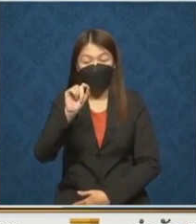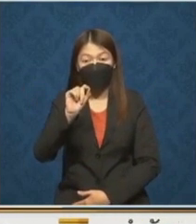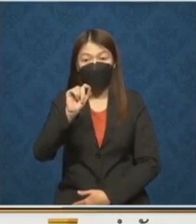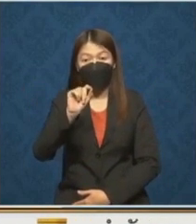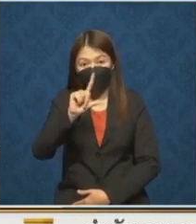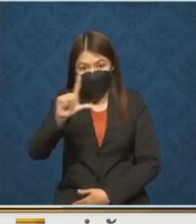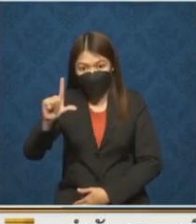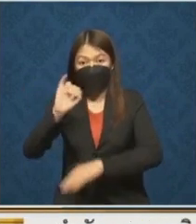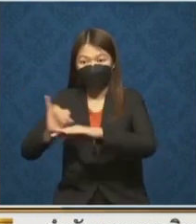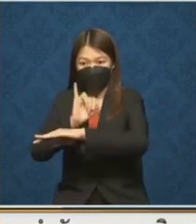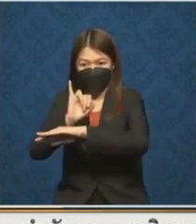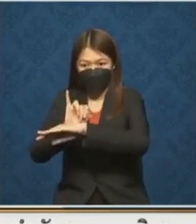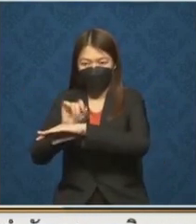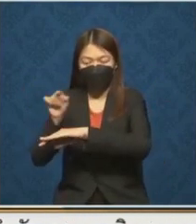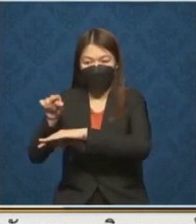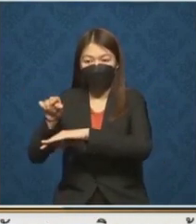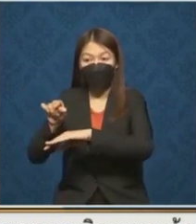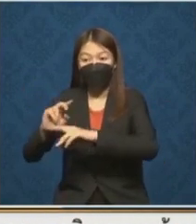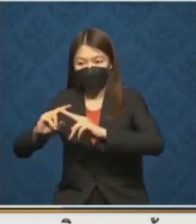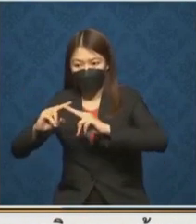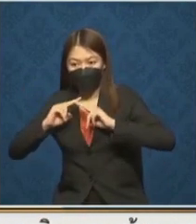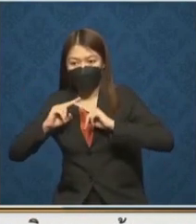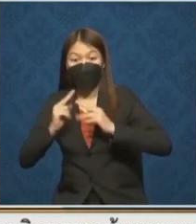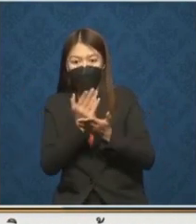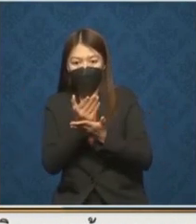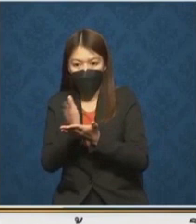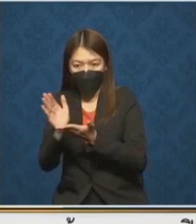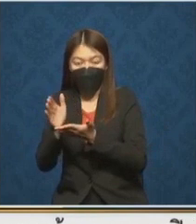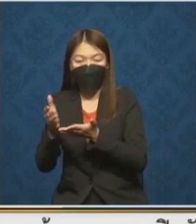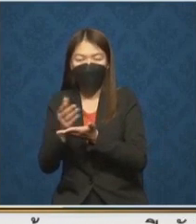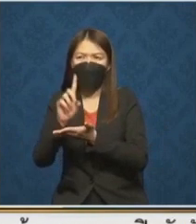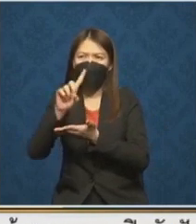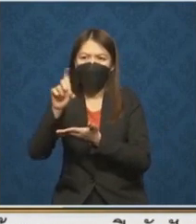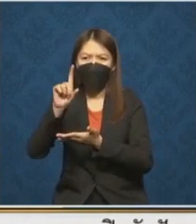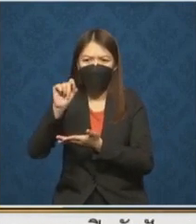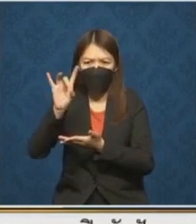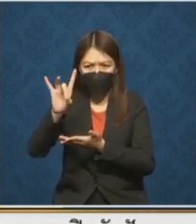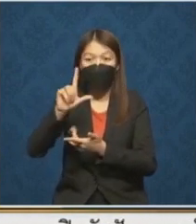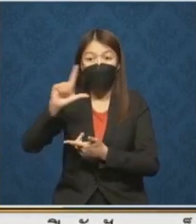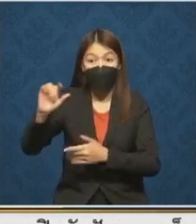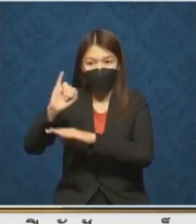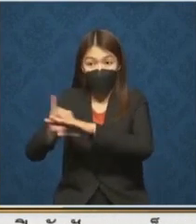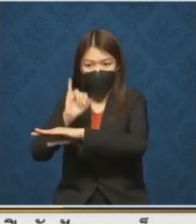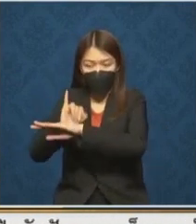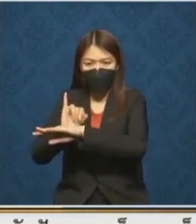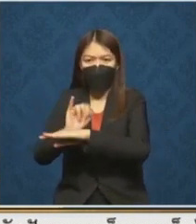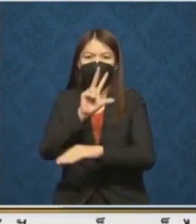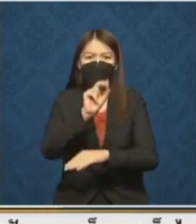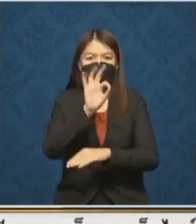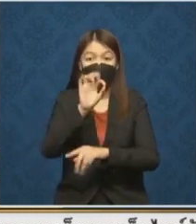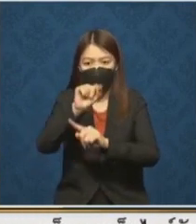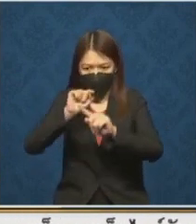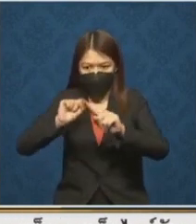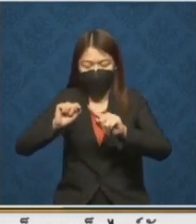เราจะแ่งเป็นของที่ดนเอกชนอยู่ประมาณ 128 ล้านไ่ หรอ 39